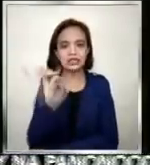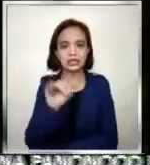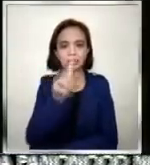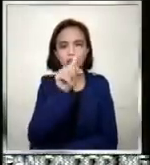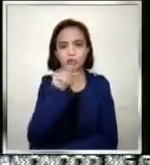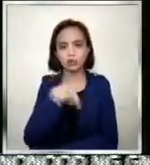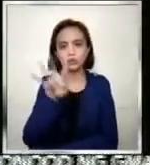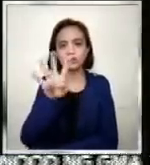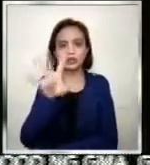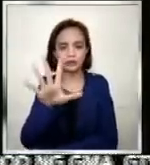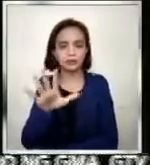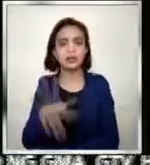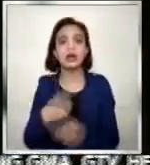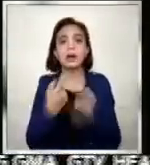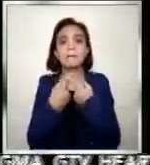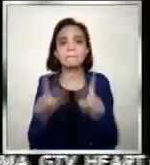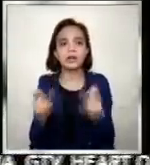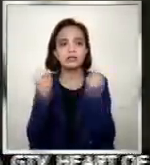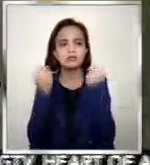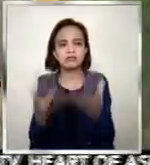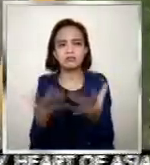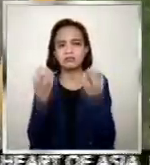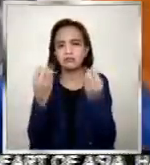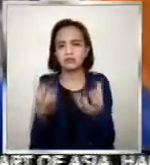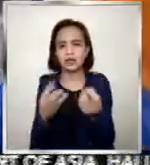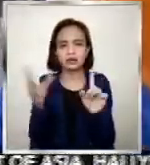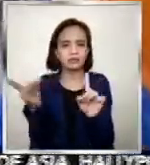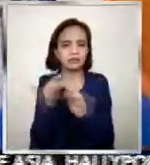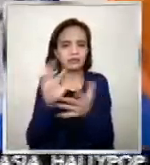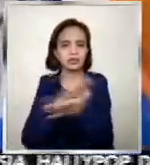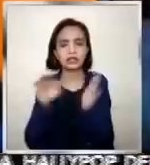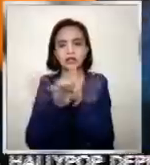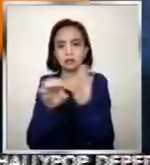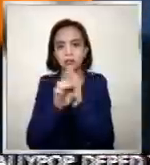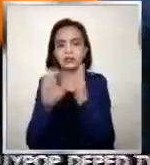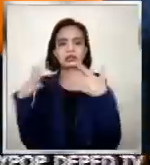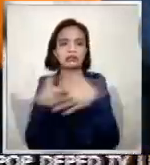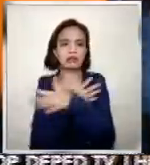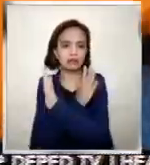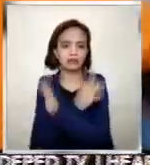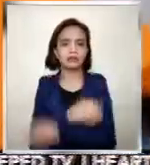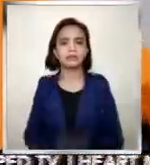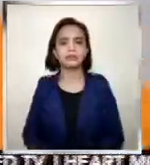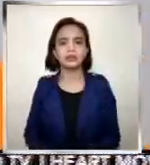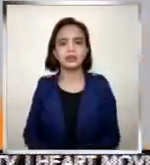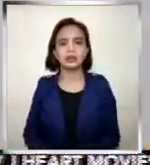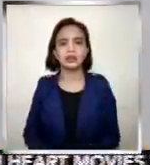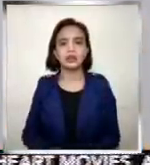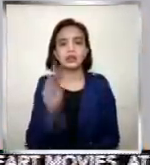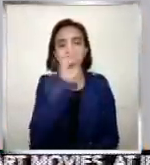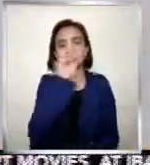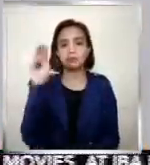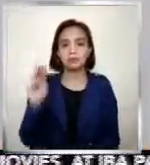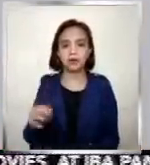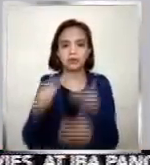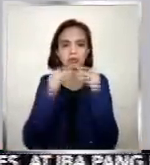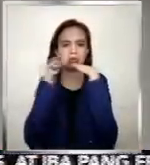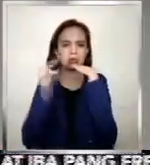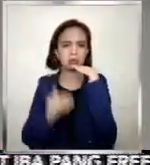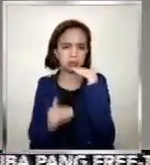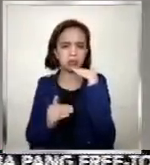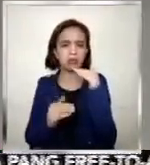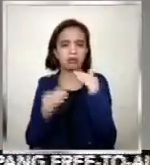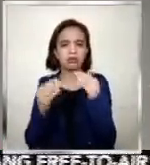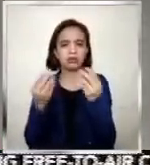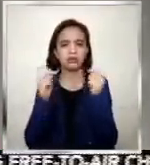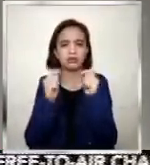Pero dumami ang mga kaso sa ilang lugar tulad sa Davao City. Sa Metro Manila, bumaba sa 1.45 ang bilis ng hawaan mula sa